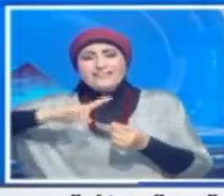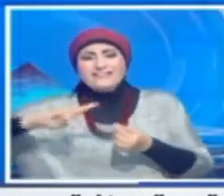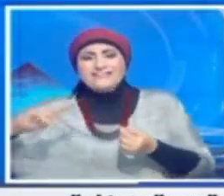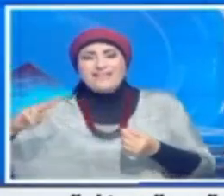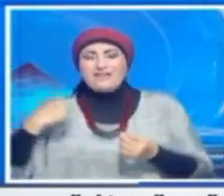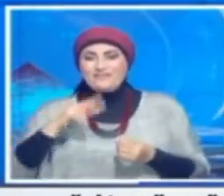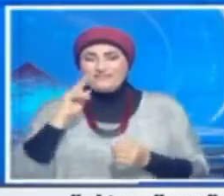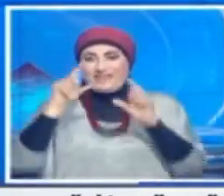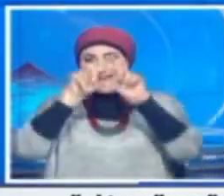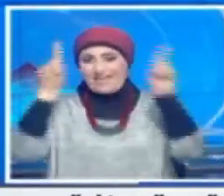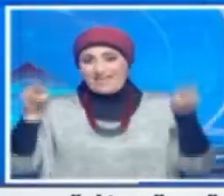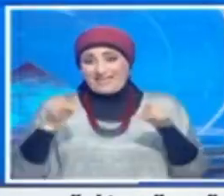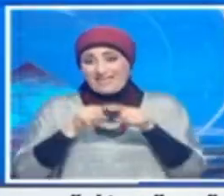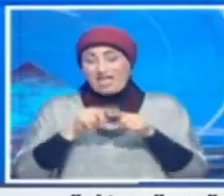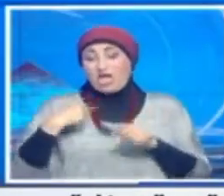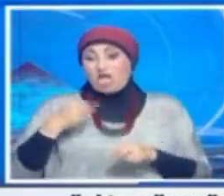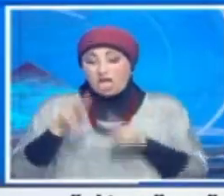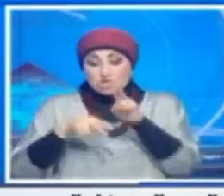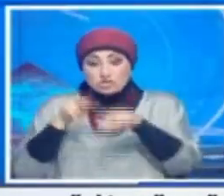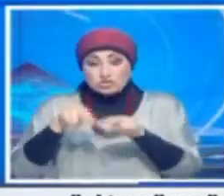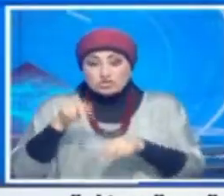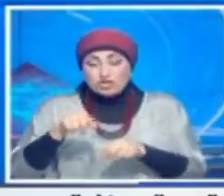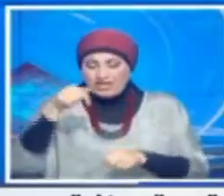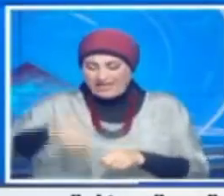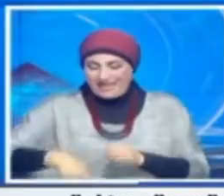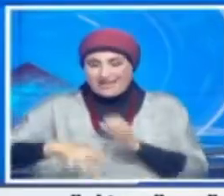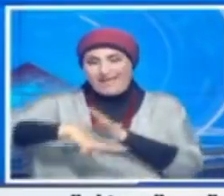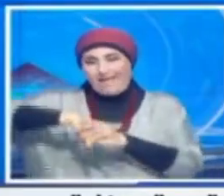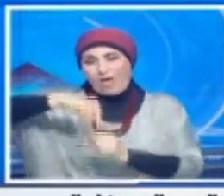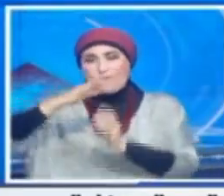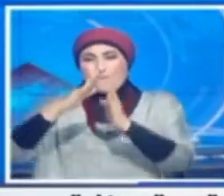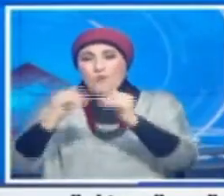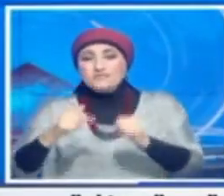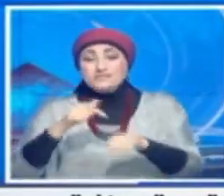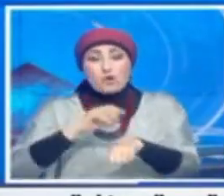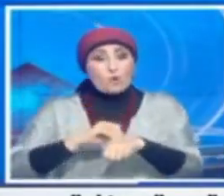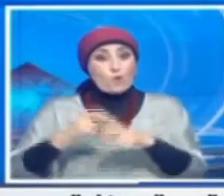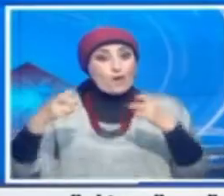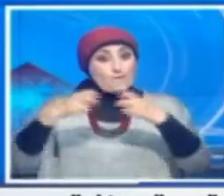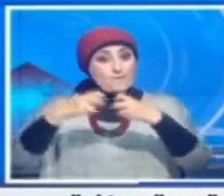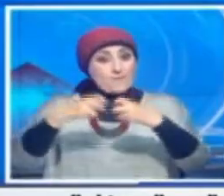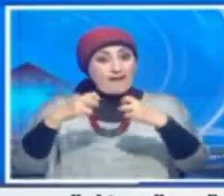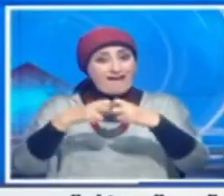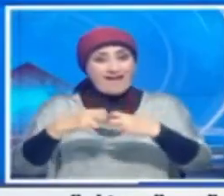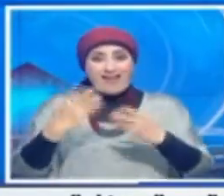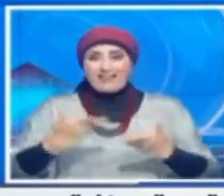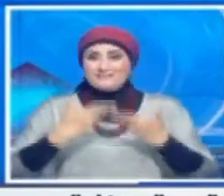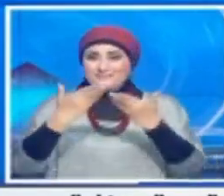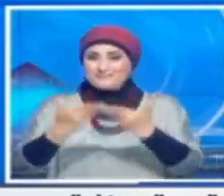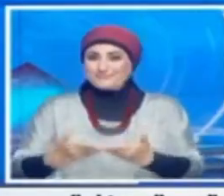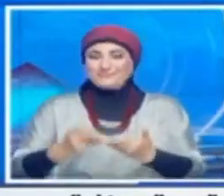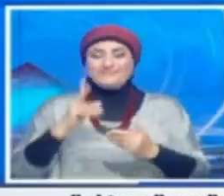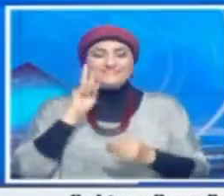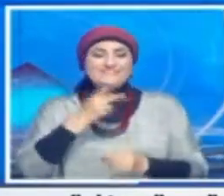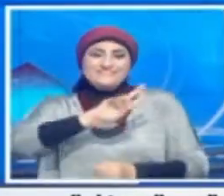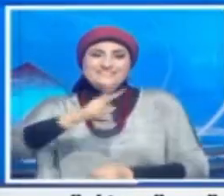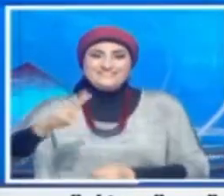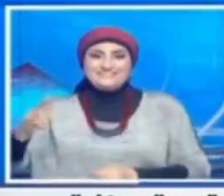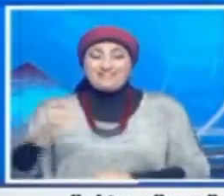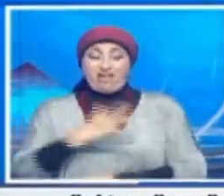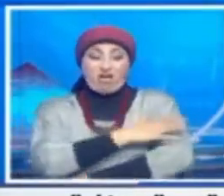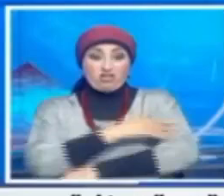تحت عنوان اشتري المصري بمقر وزارة الخارجية، ويسعى المعرض إلى تقديم المنتجات المصرية أمام أعضاء